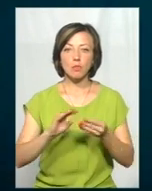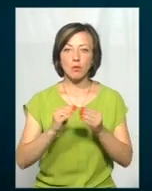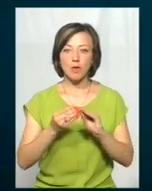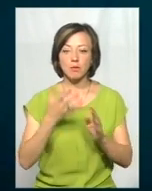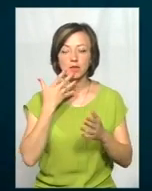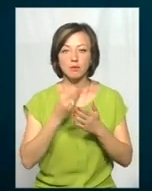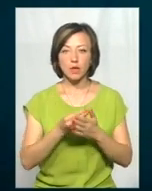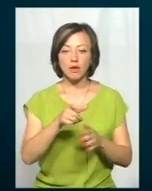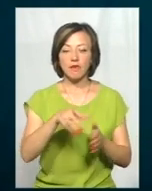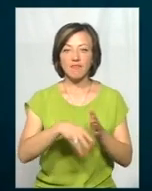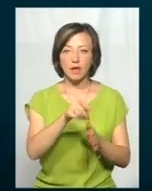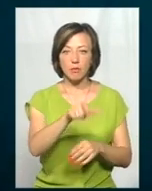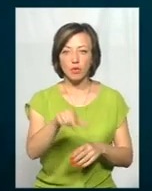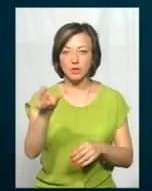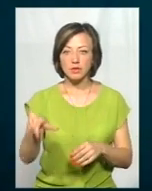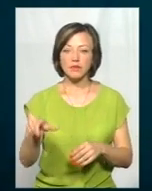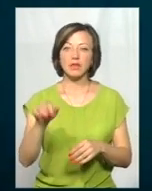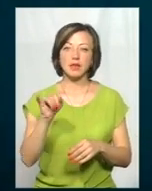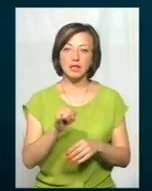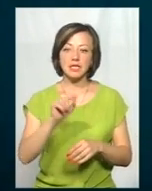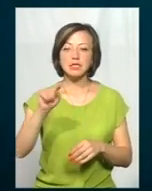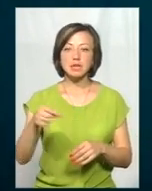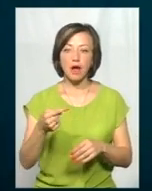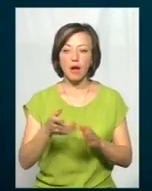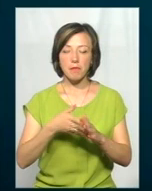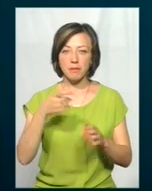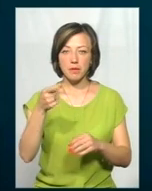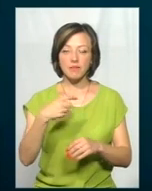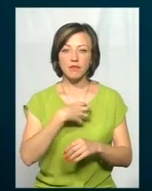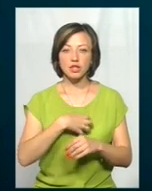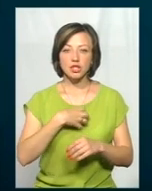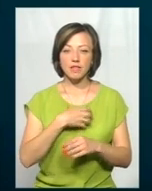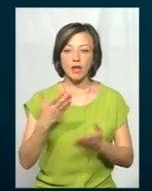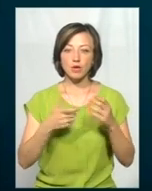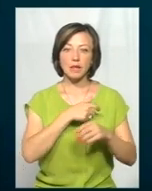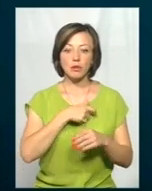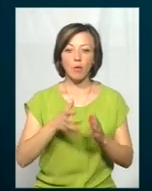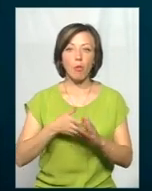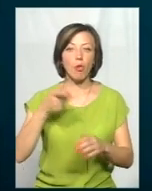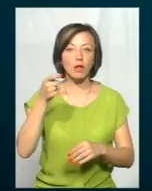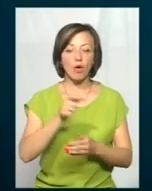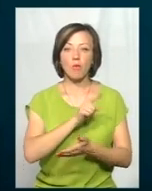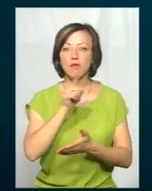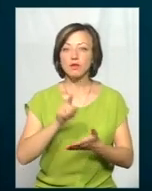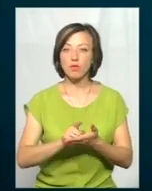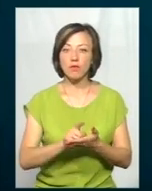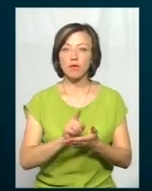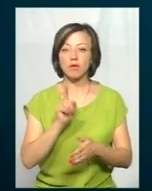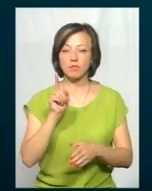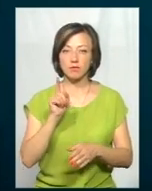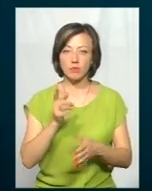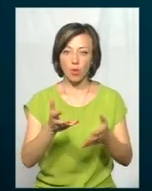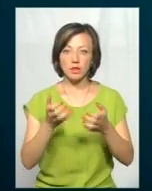і своїх виборців, не обов'язково своїх виборців. І запит, він важливий тим, що якщо депутат подає запит, обов'язково на нього він